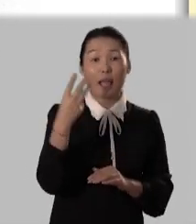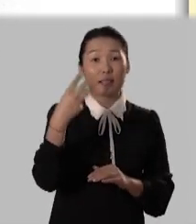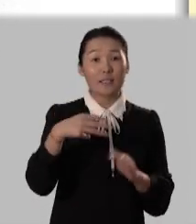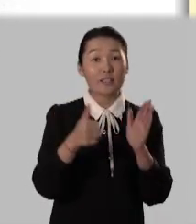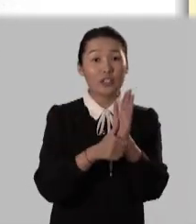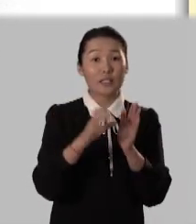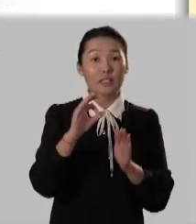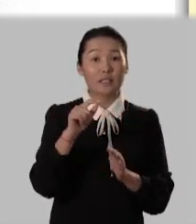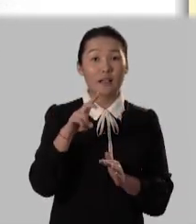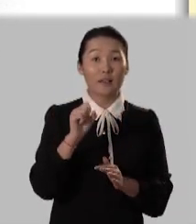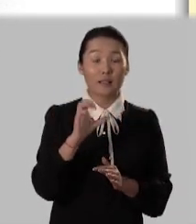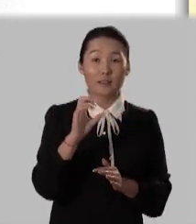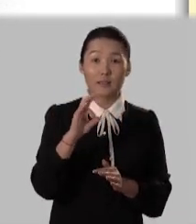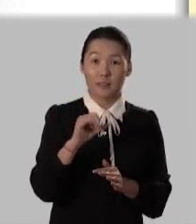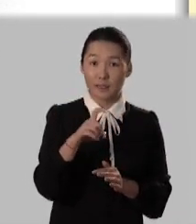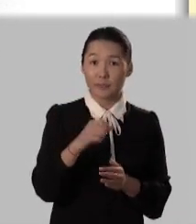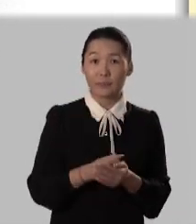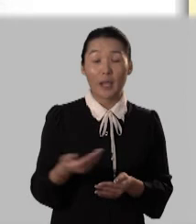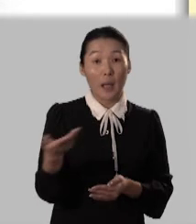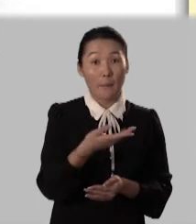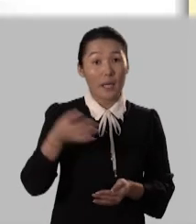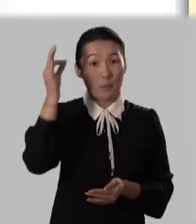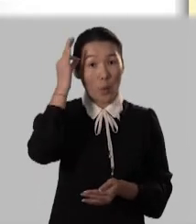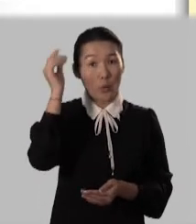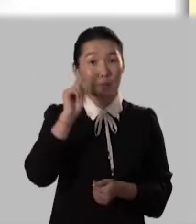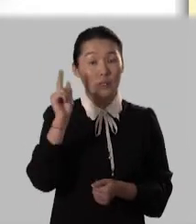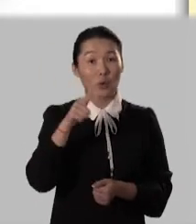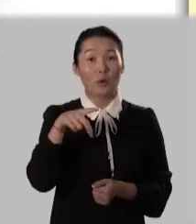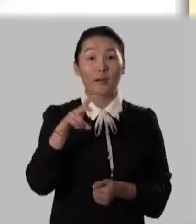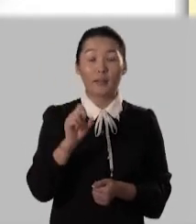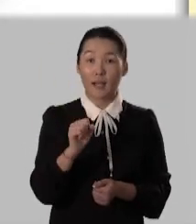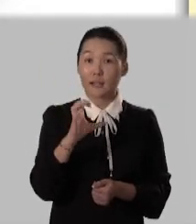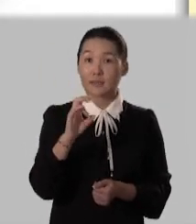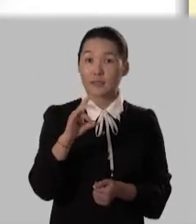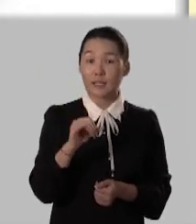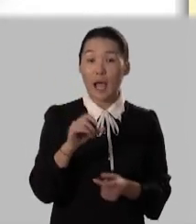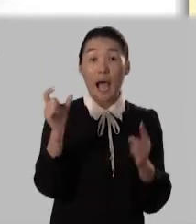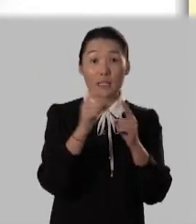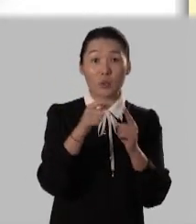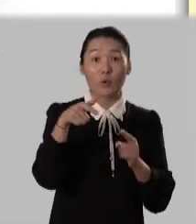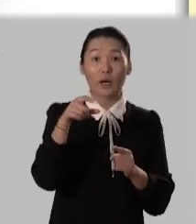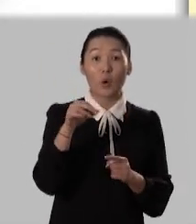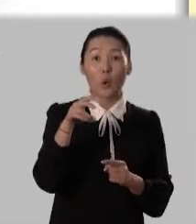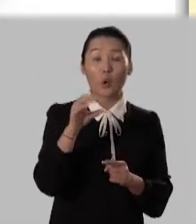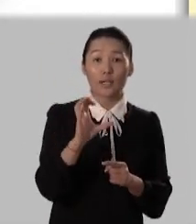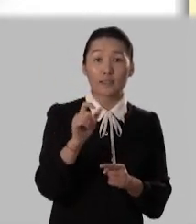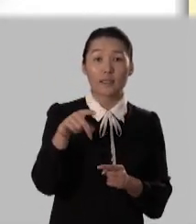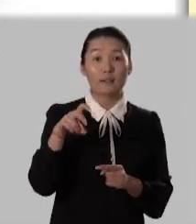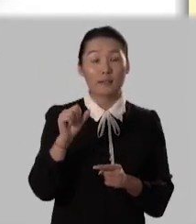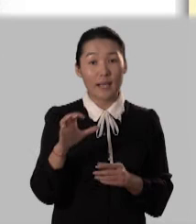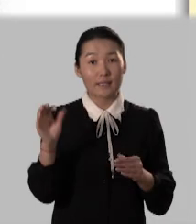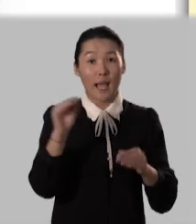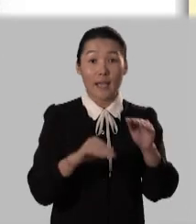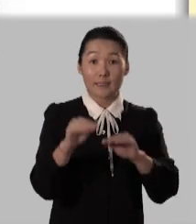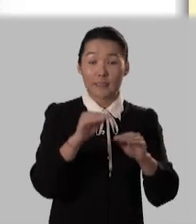согласных мы с вами помним что глазные от слова голос глаз состоят только из